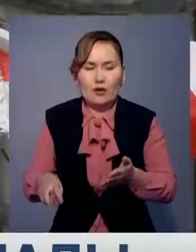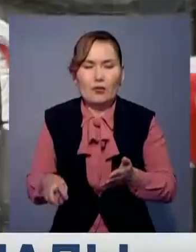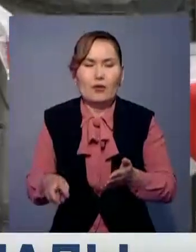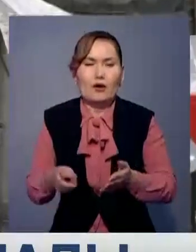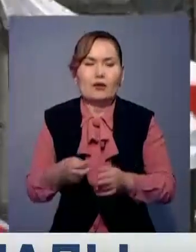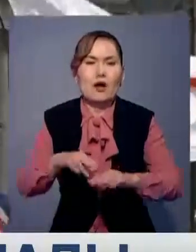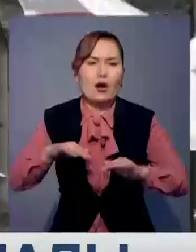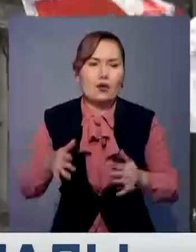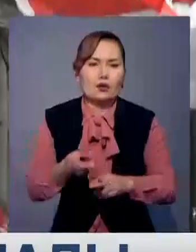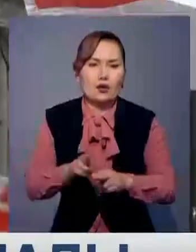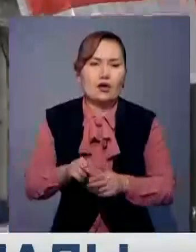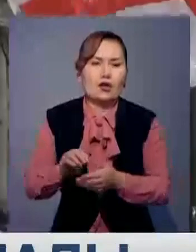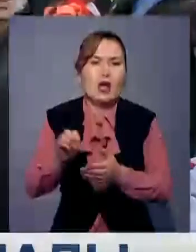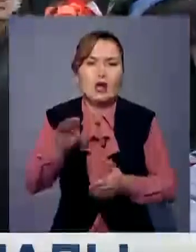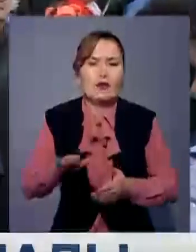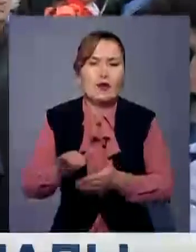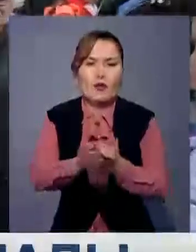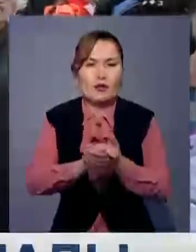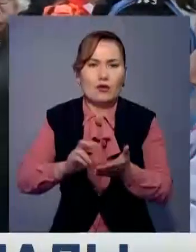Еуроодақ құрамынан тезірек кеткенді қалайды.